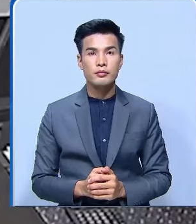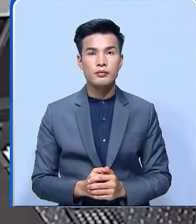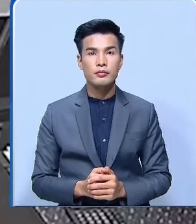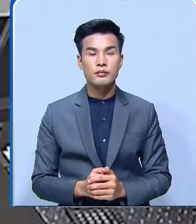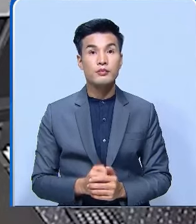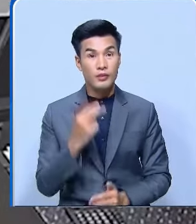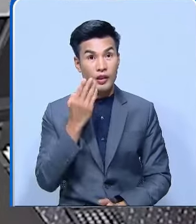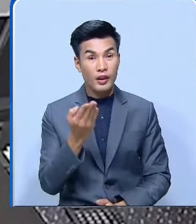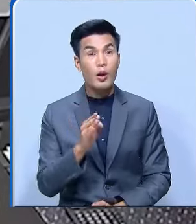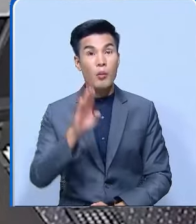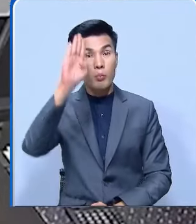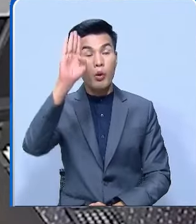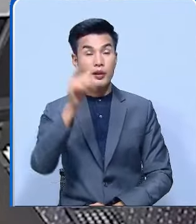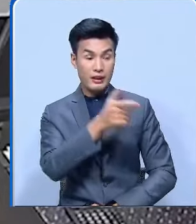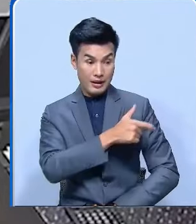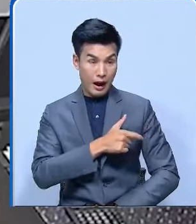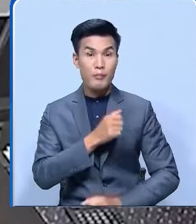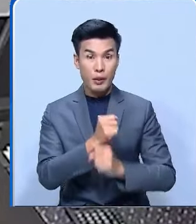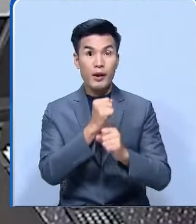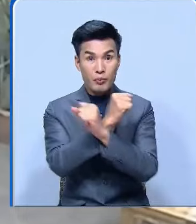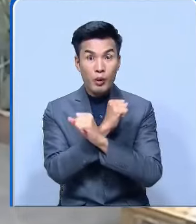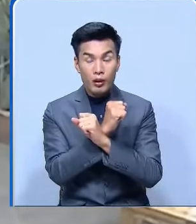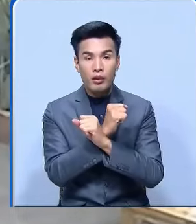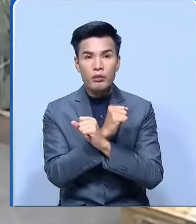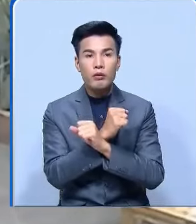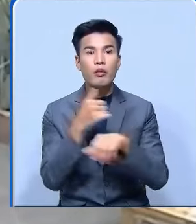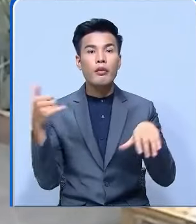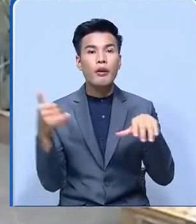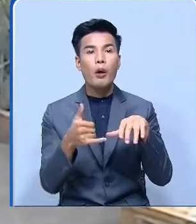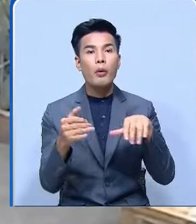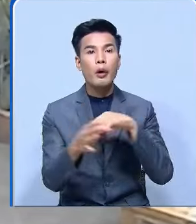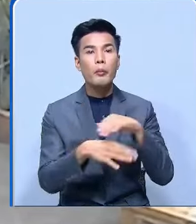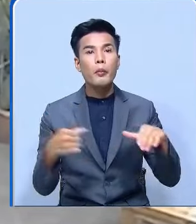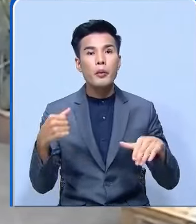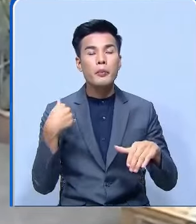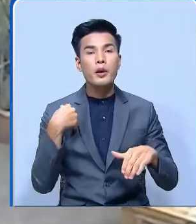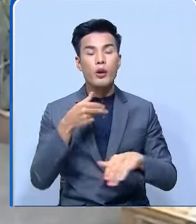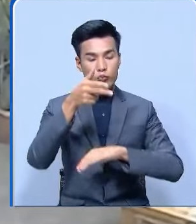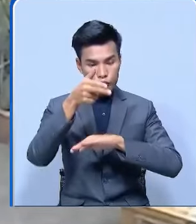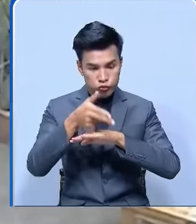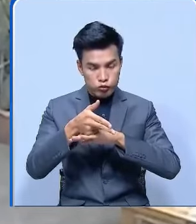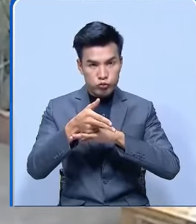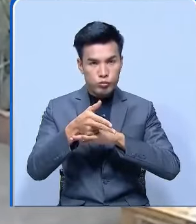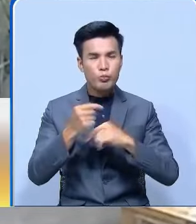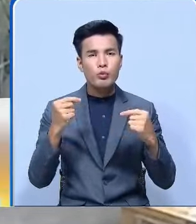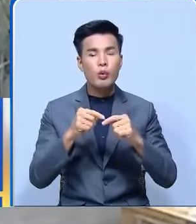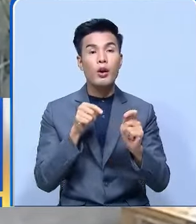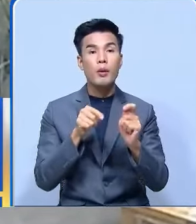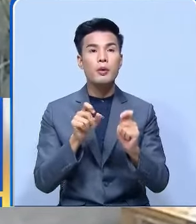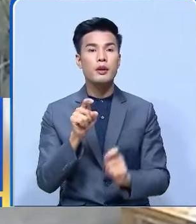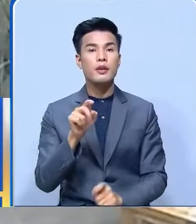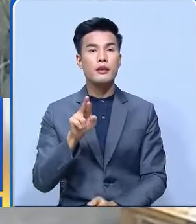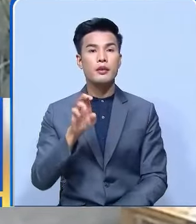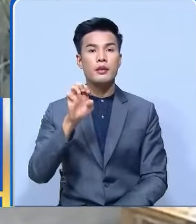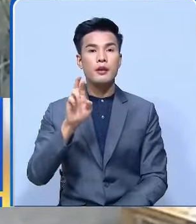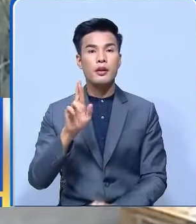นี่ขนาดบริษัทรักษาความปลอดภัยก็ยังโดนนะคะเป็นภาพจากกล้องวงจรปิดค่ะเหตุการณ์เกิดขึ้นในอำเภอศรีราชาจังหวัด